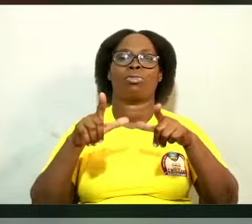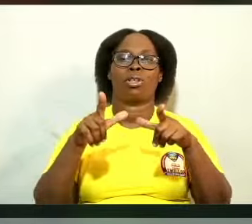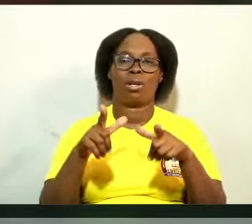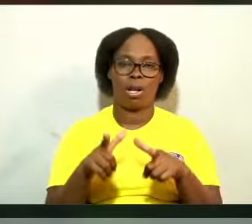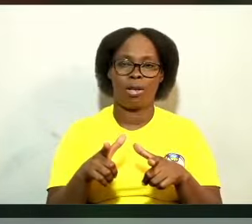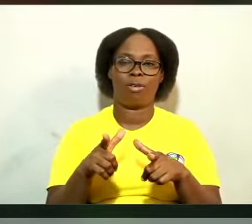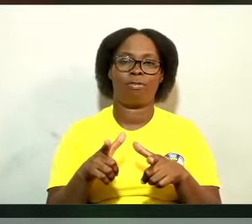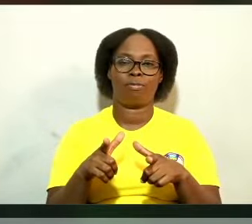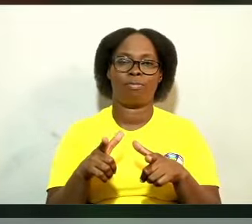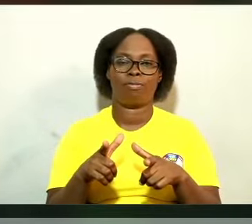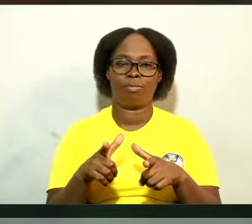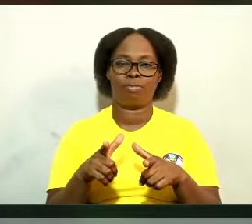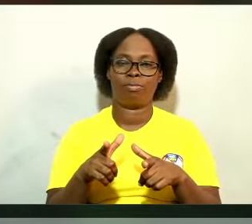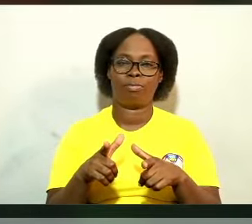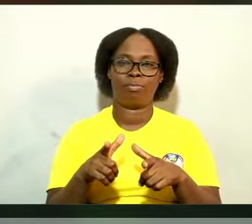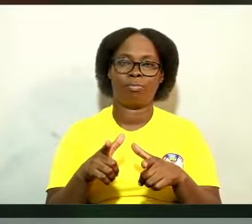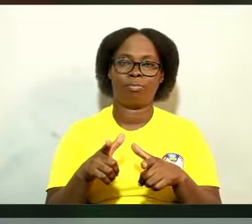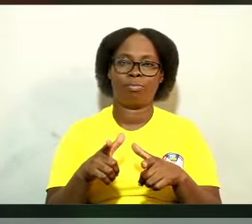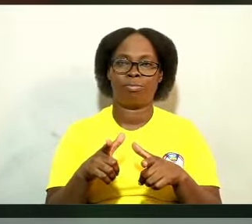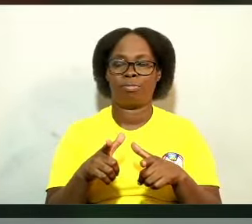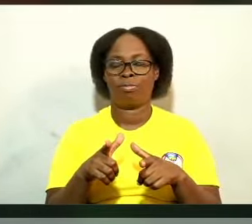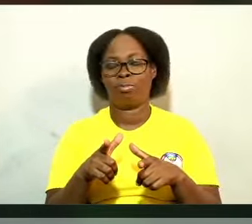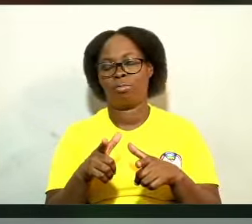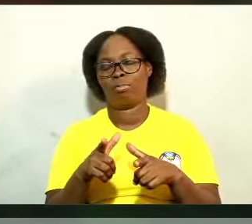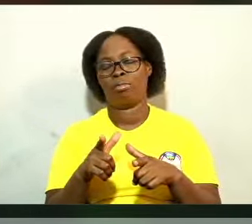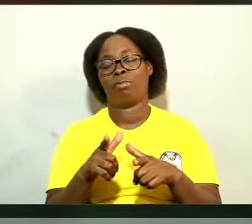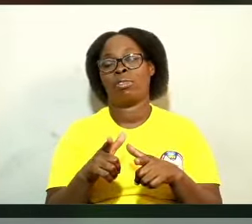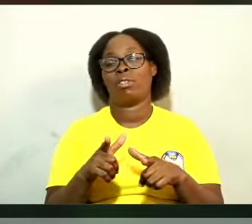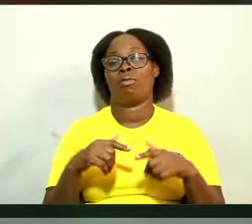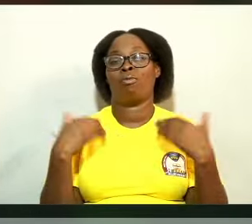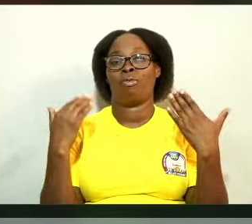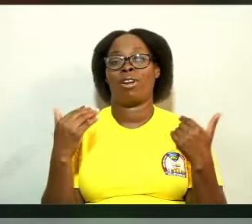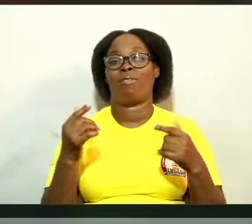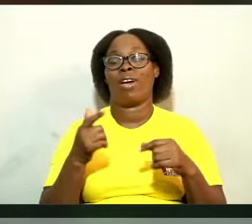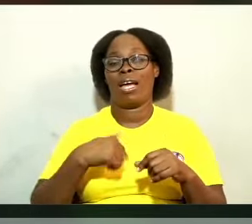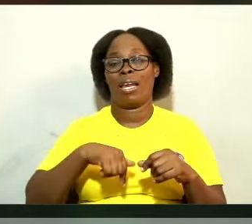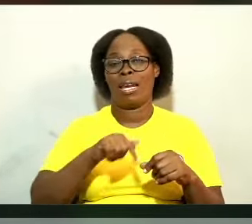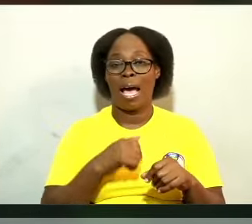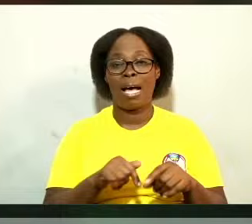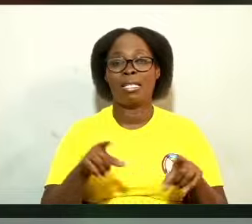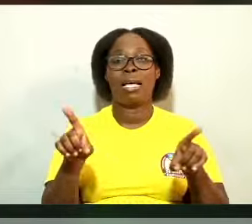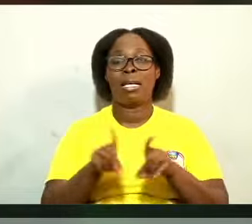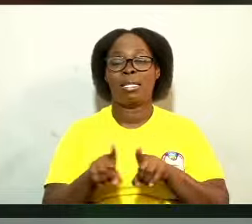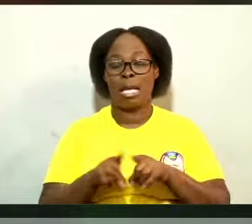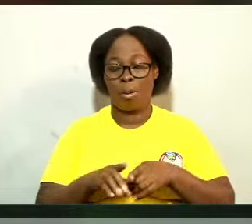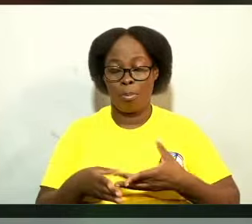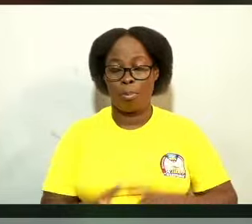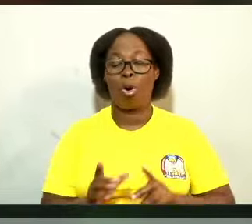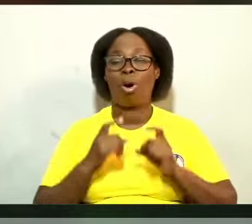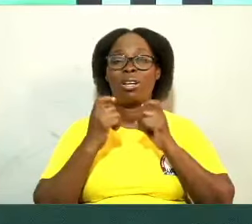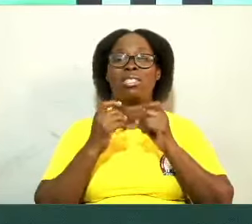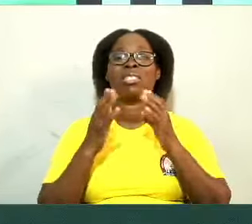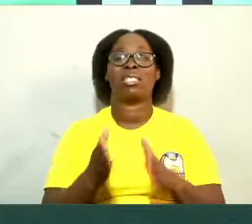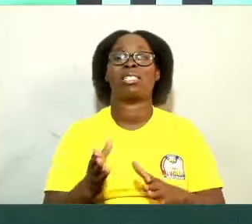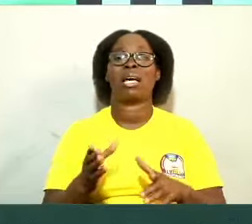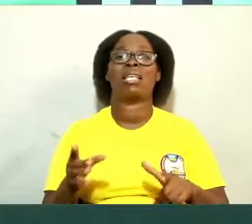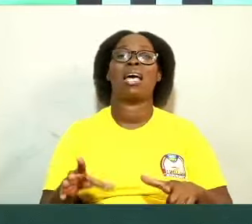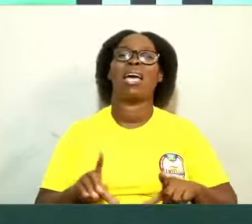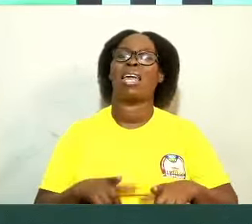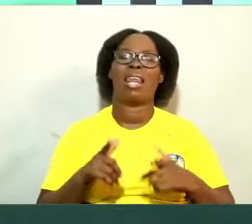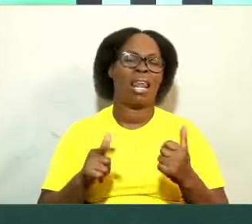na kukua na njia ya kufa, na sisi tunaozaliwa tungeliishi tukiwa watenda dhambi na maisha yangekuwa ya